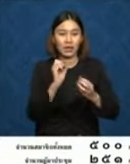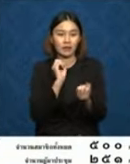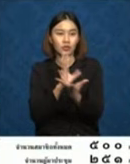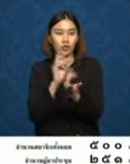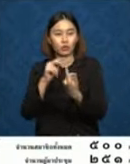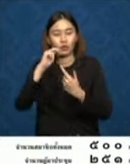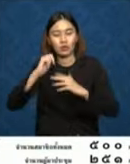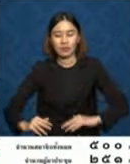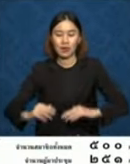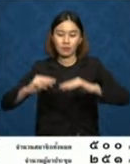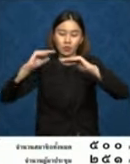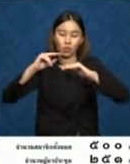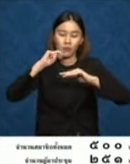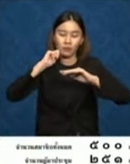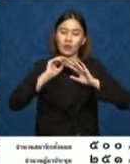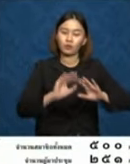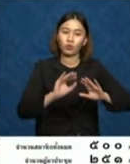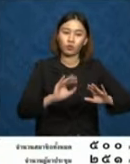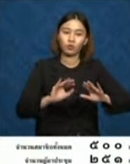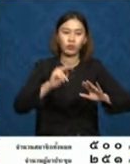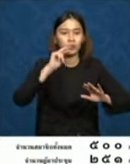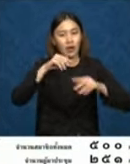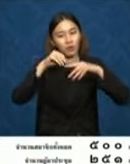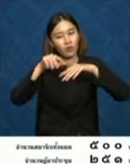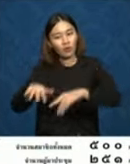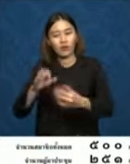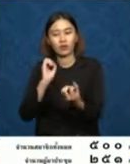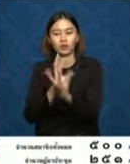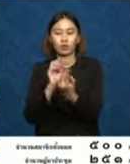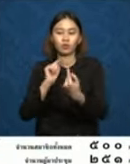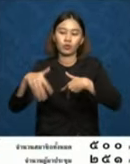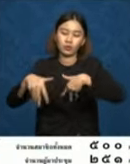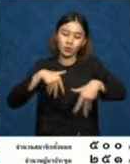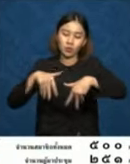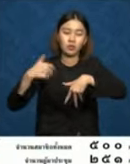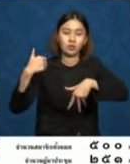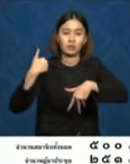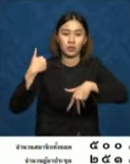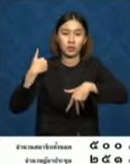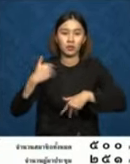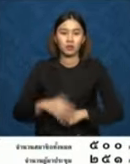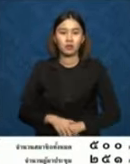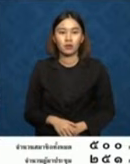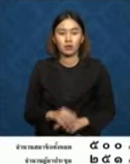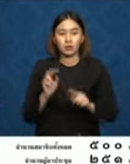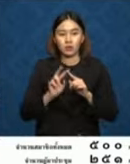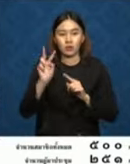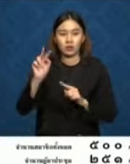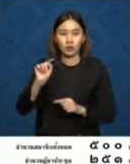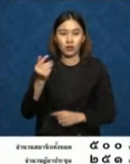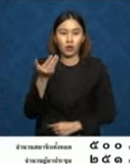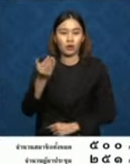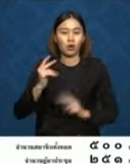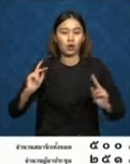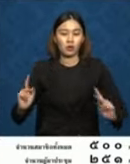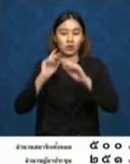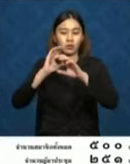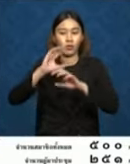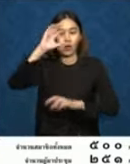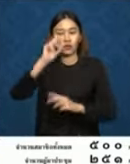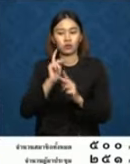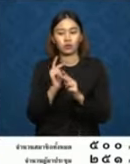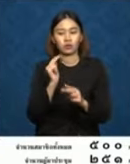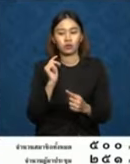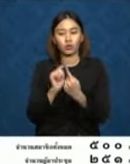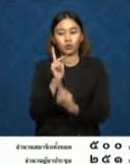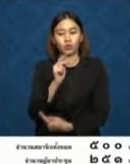ให้เกิดปัญหาน้ำท่วมการกักเก็บและระบายน้ำส่งผลกระทบต่อพี่น้องในพื้นที่อย่างมากครับ 2ครับขอให้กระทรวงมหาดไทยโดยกรมส่ง